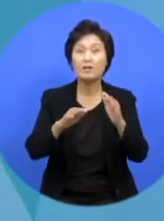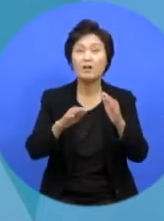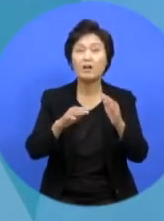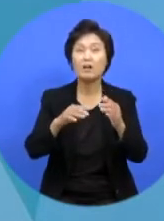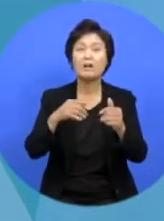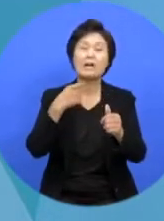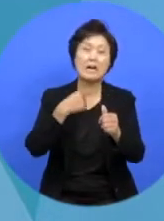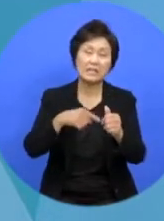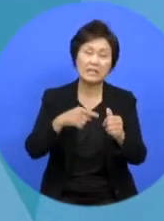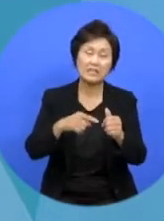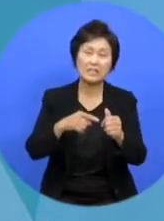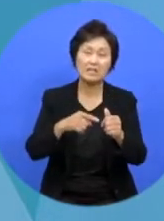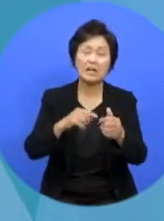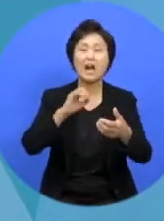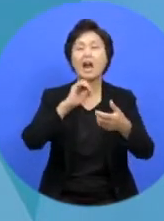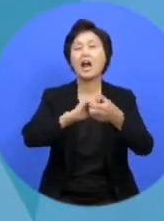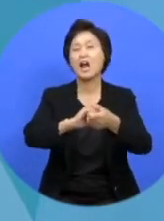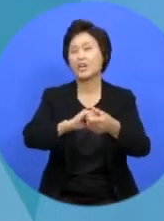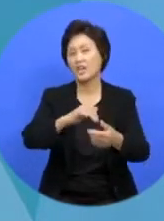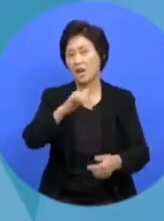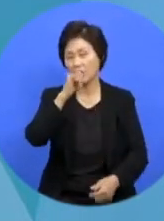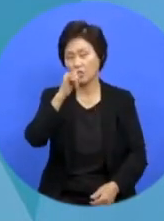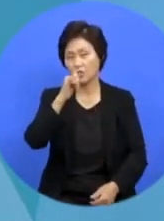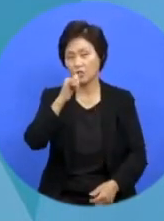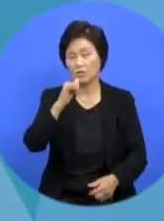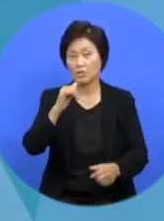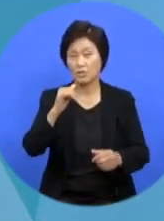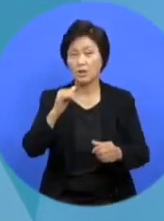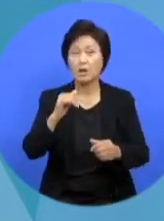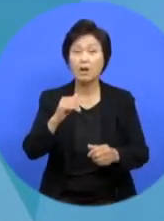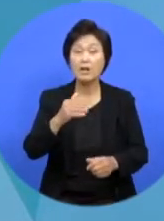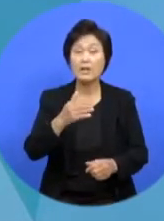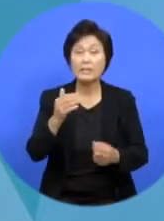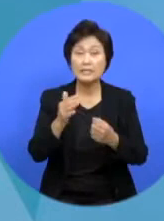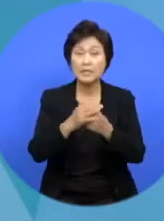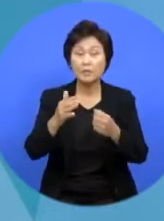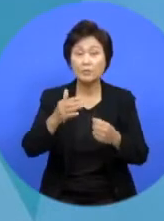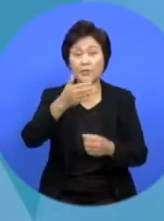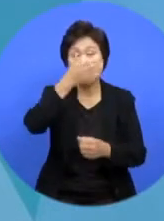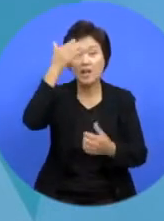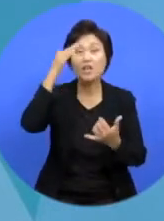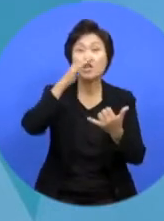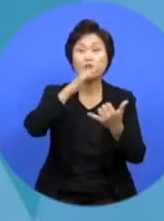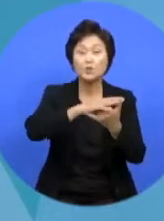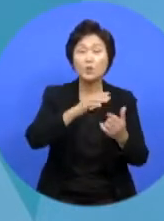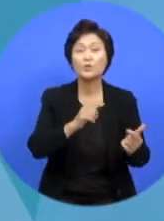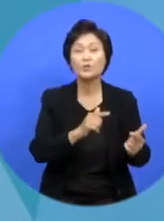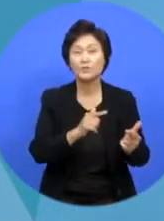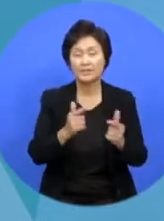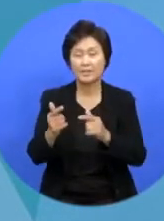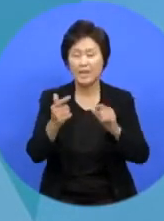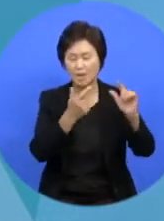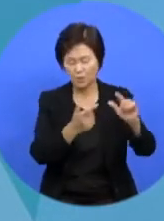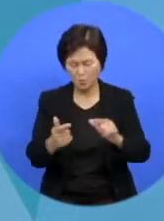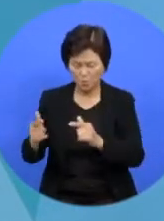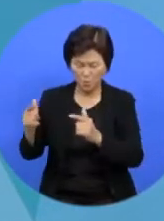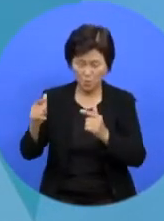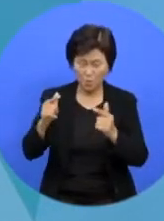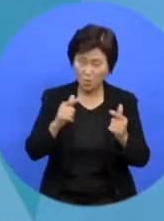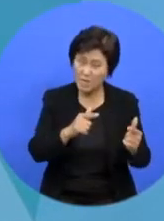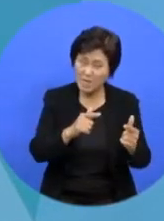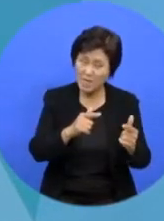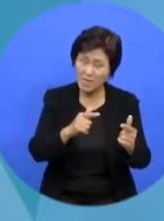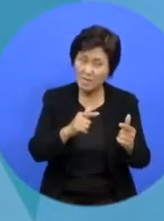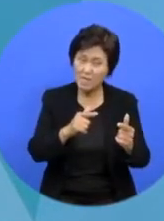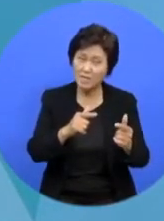예, 예. 자꾸 세상 문화로 빠져나가니까 그래서 청소년들을 이제 종일적으로 이렇게 할 수 있을 프로그램